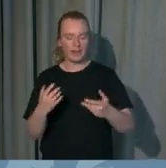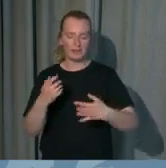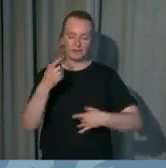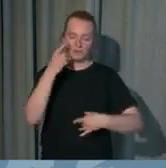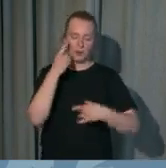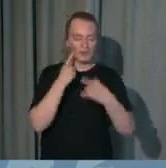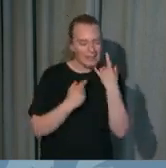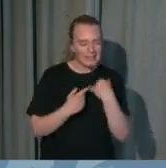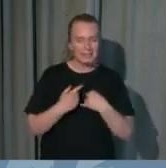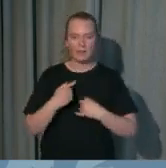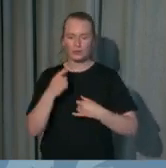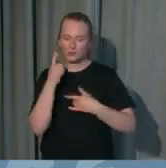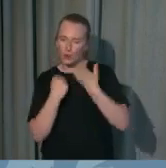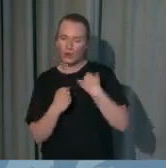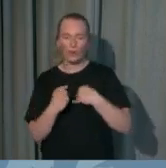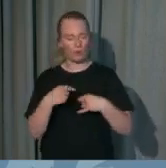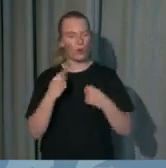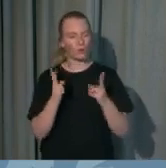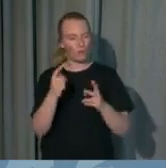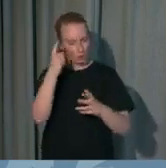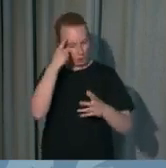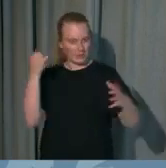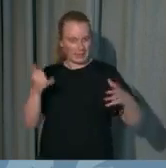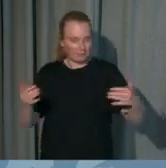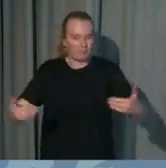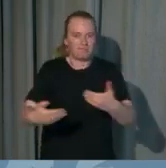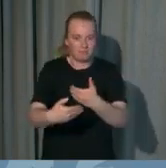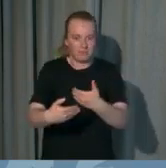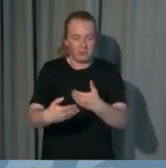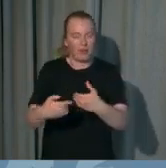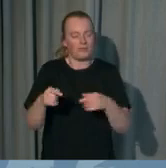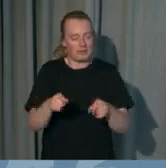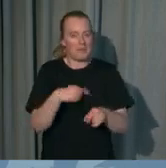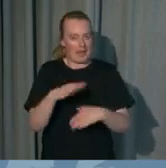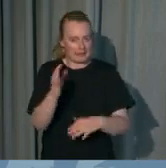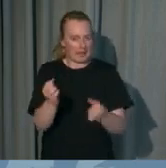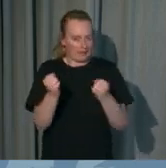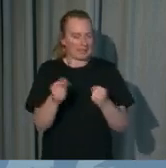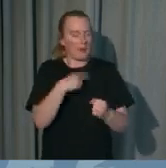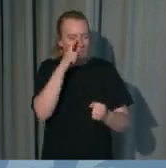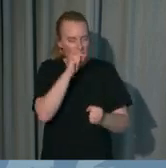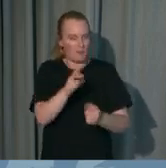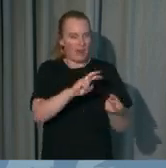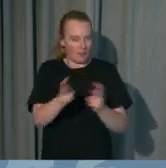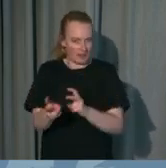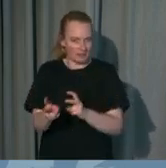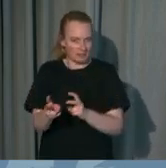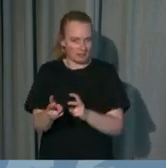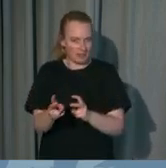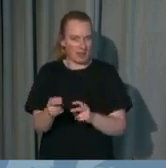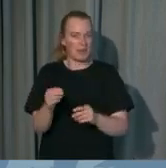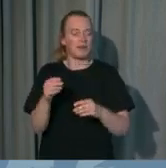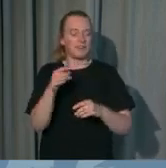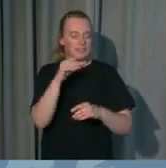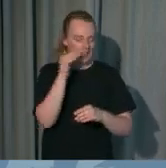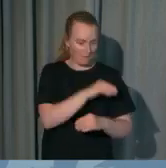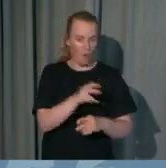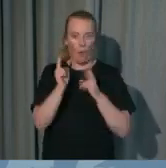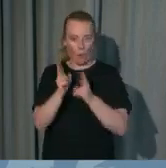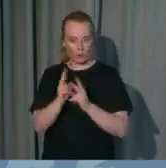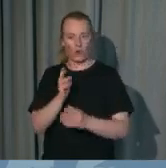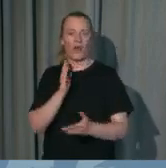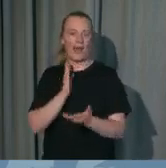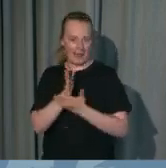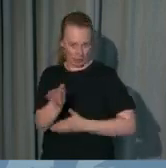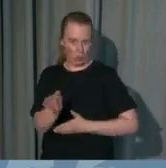sorg. Det gjør oss alle sammen sterkere. Vi skal passe på hverandre, skeive som streite. I morgen så skal vi